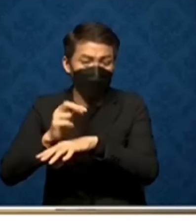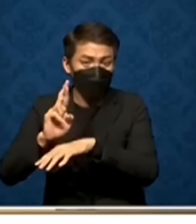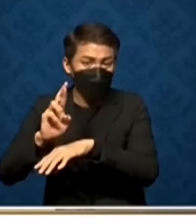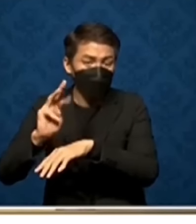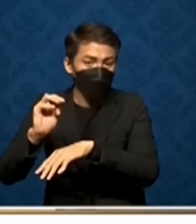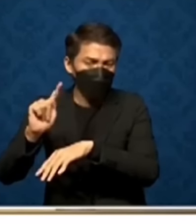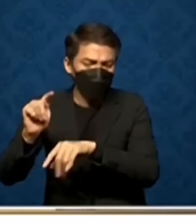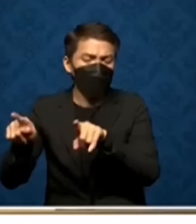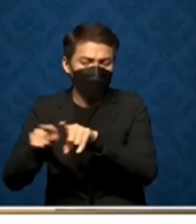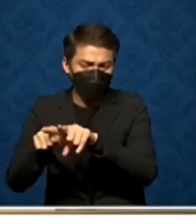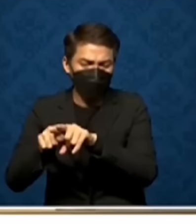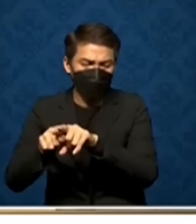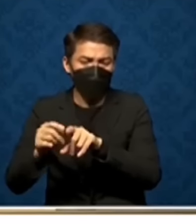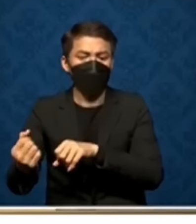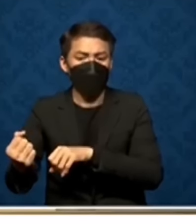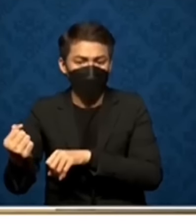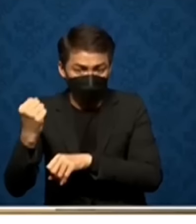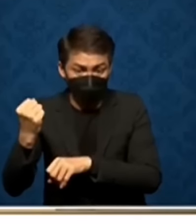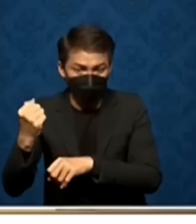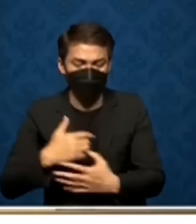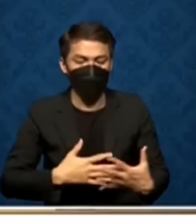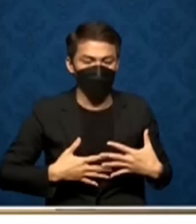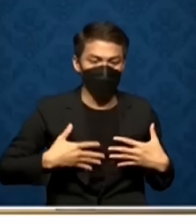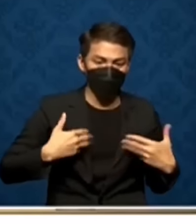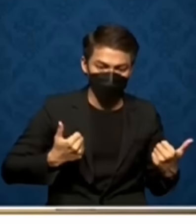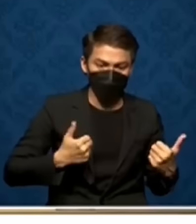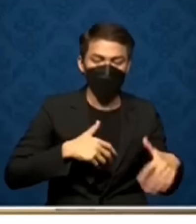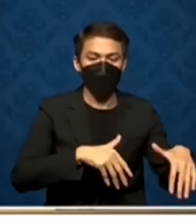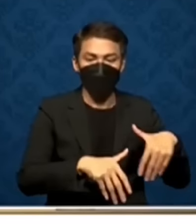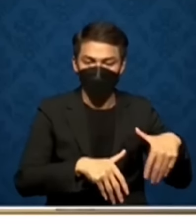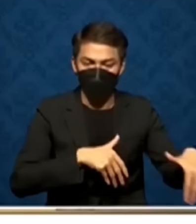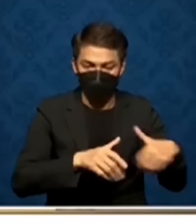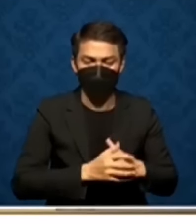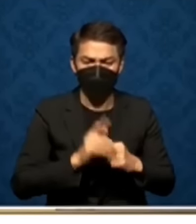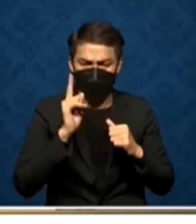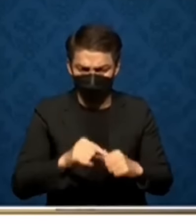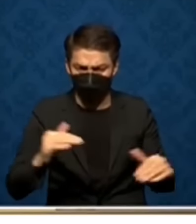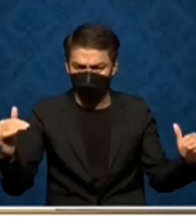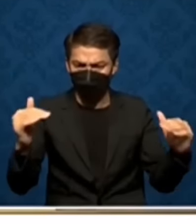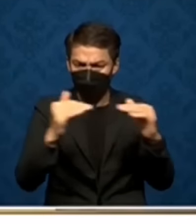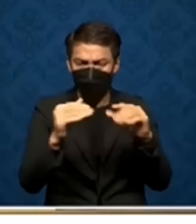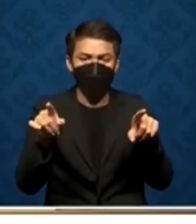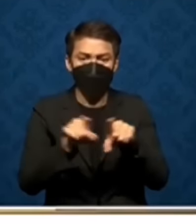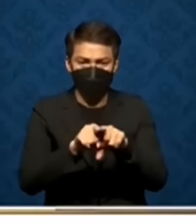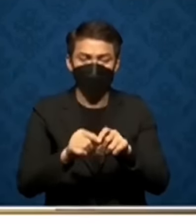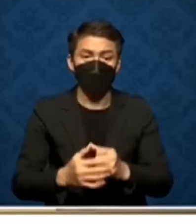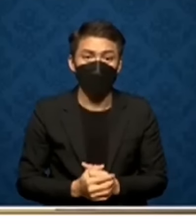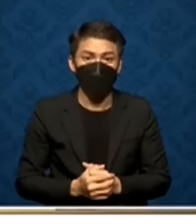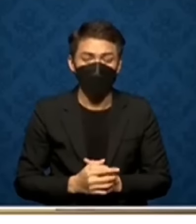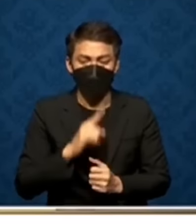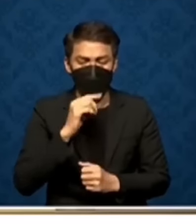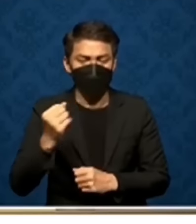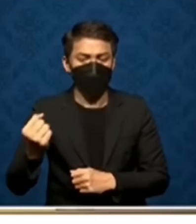งกับความสุขของประชาชนท่านต้องให้เป็นคำนิยามอันเดียวกันไม่งั้นจะเป็นความมั่นค